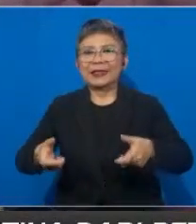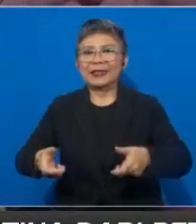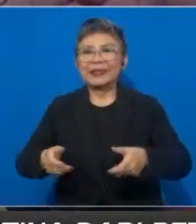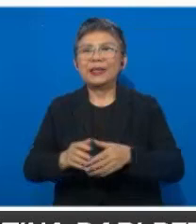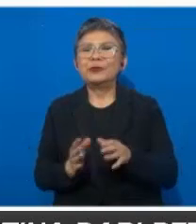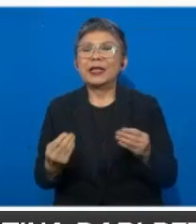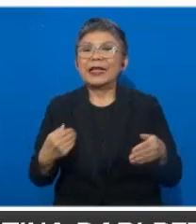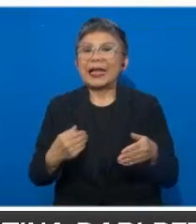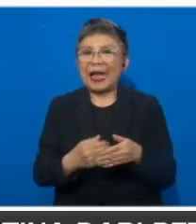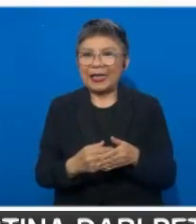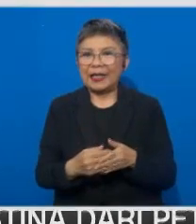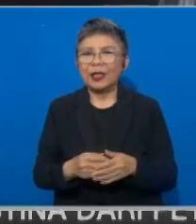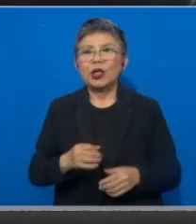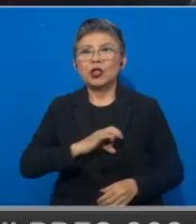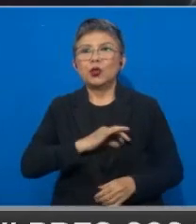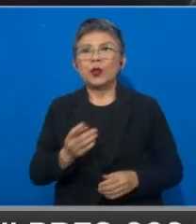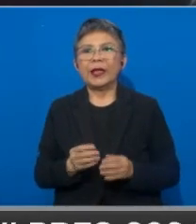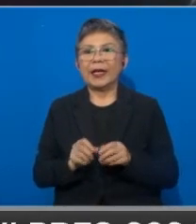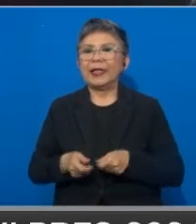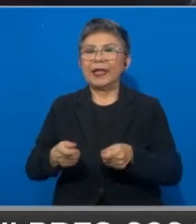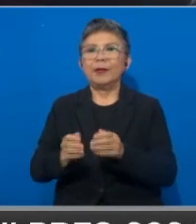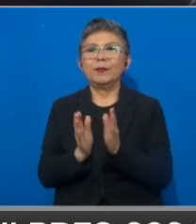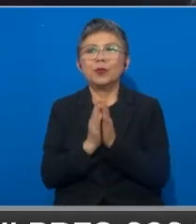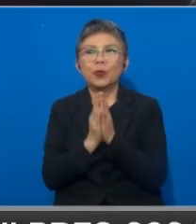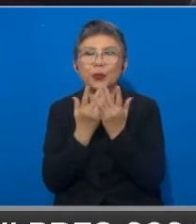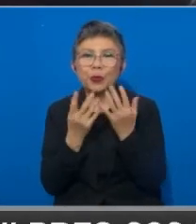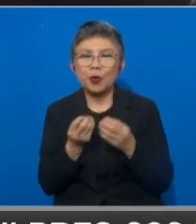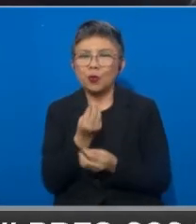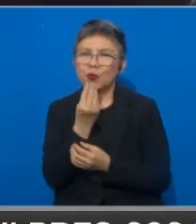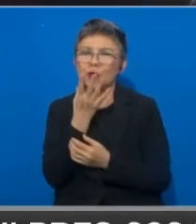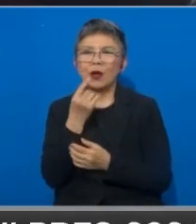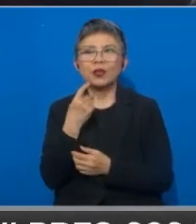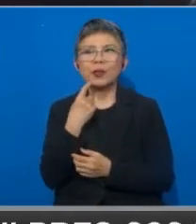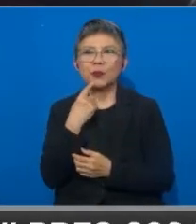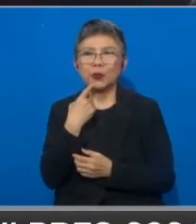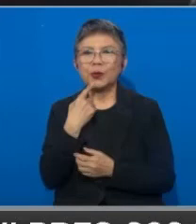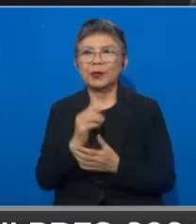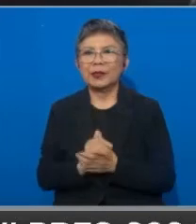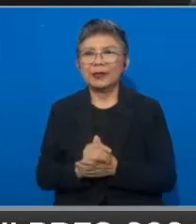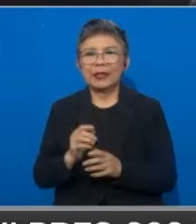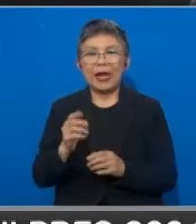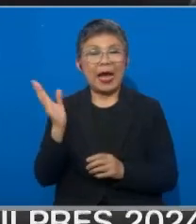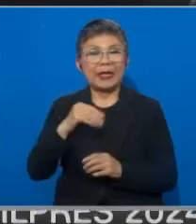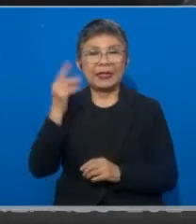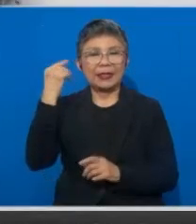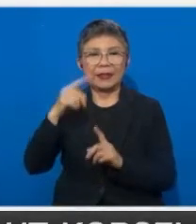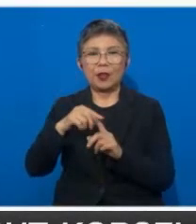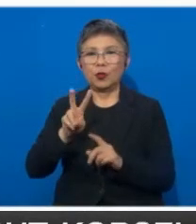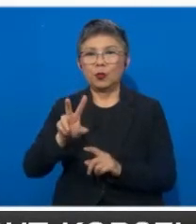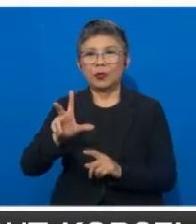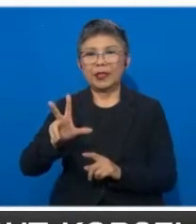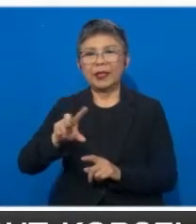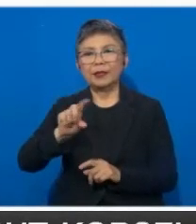kedekatan. Jokowi mengirimkan bunga ucapan selamat ulang tahun kepada Megawati Soekarnoputri pada Selasa 23